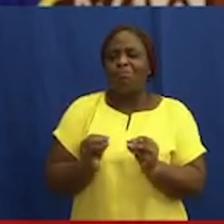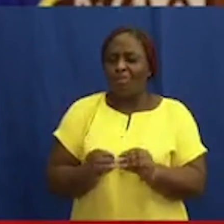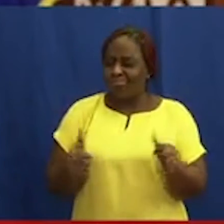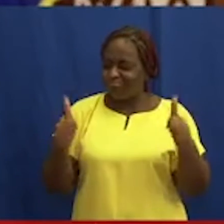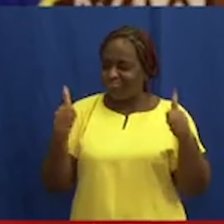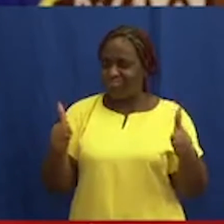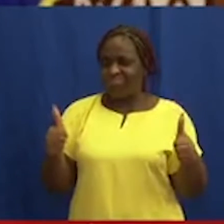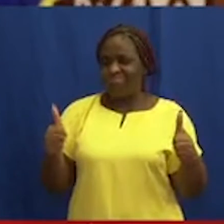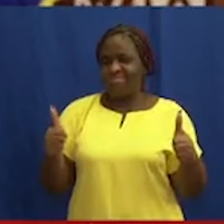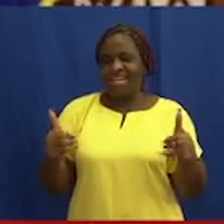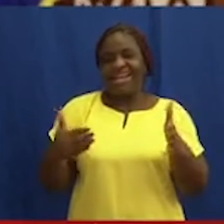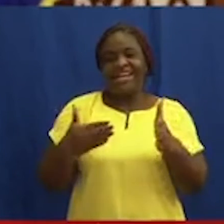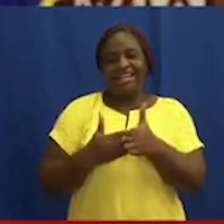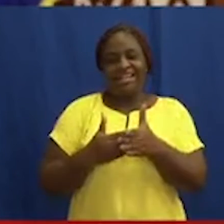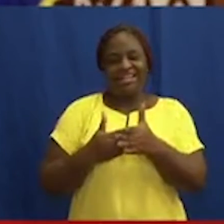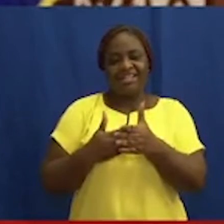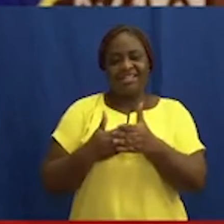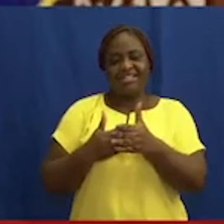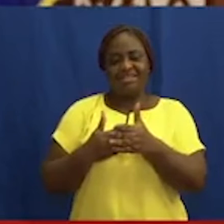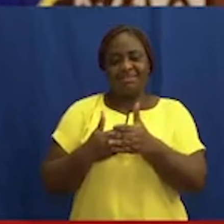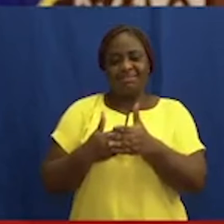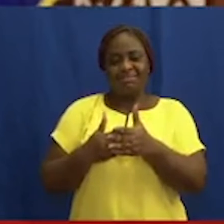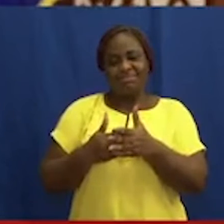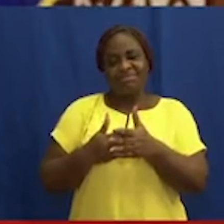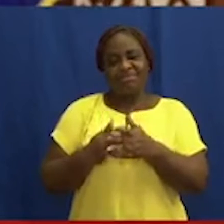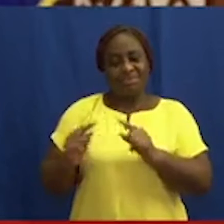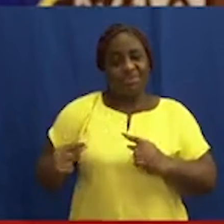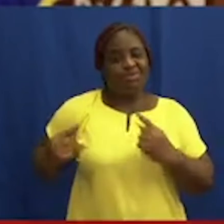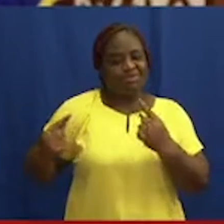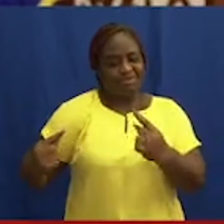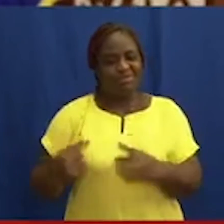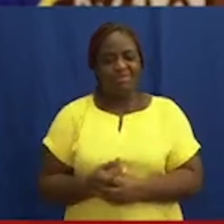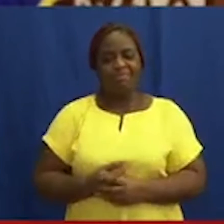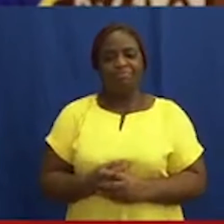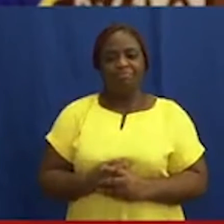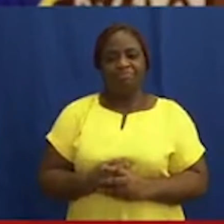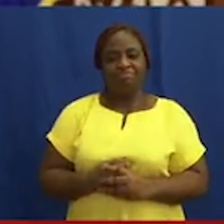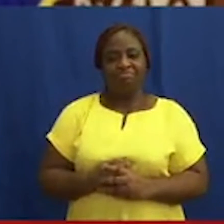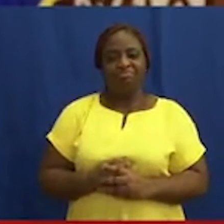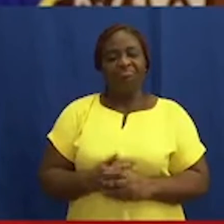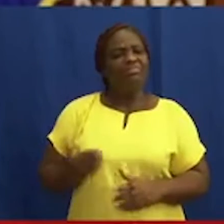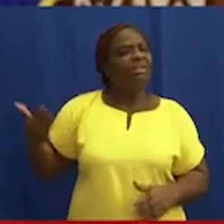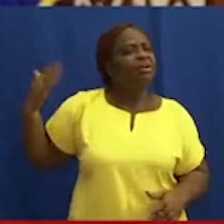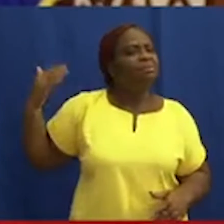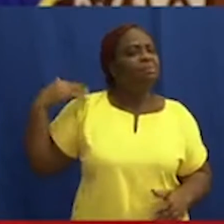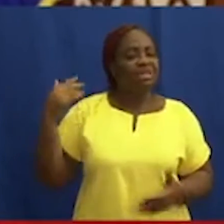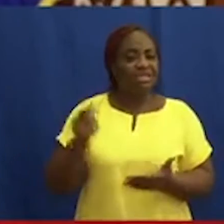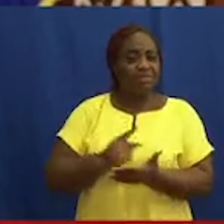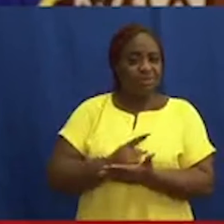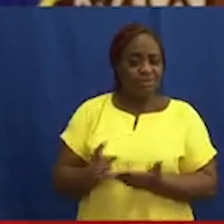kawo ainihin wakilan su, muka zo muka tattauna da su don saboda irin gudunmuwan da suke bayarwa a cikin tattalin